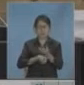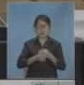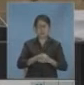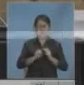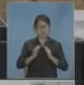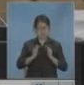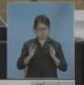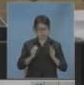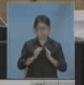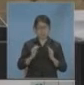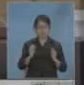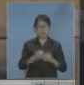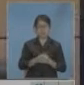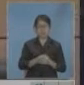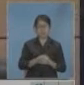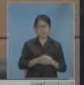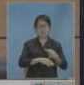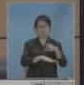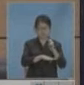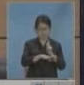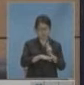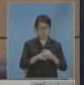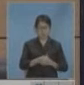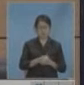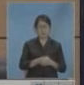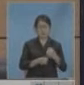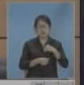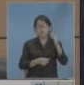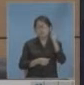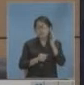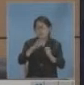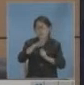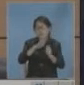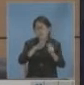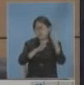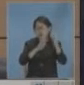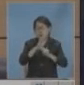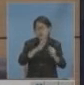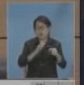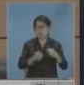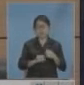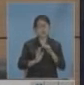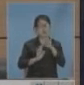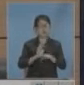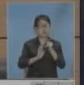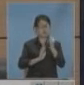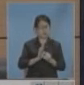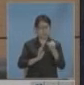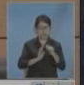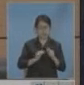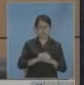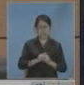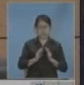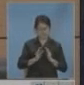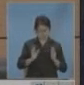ขอความร่วมมือ ขอบคุณท่านประธานที่เคารพครับก็นั่นคือเสียงครหาและผมขอขอบคุณท่านประธานและจบการอภิปรายตามที่ท่านประธานต้อง